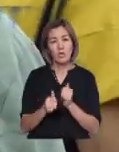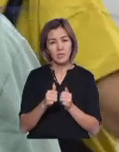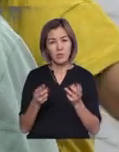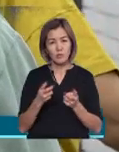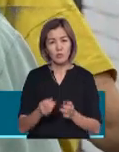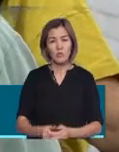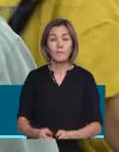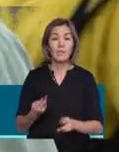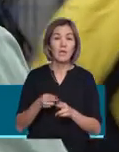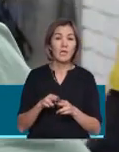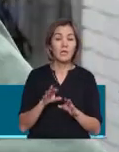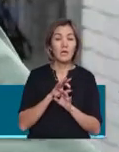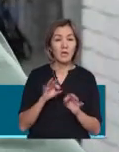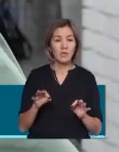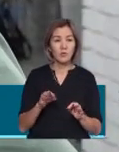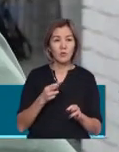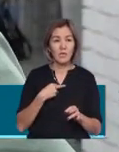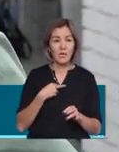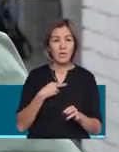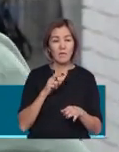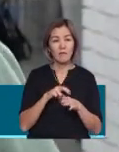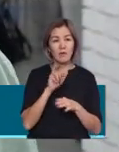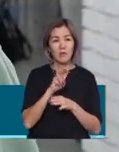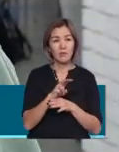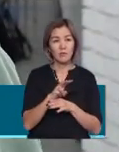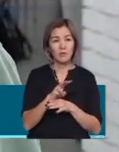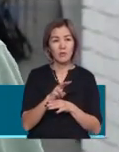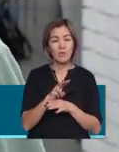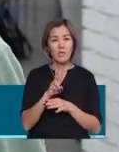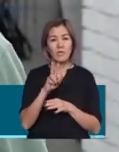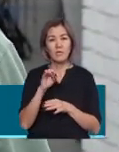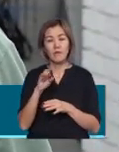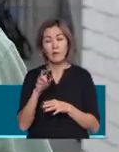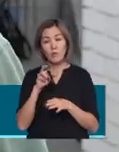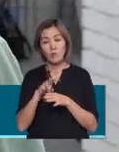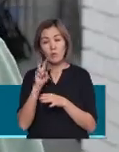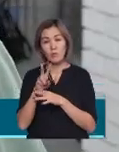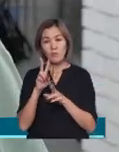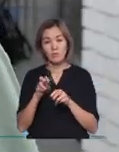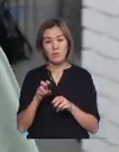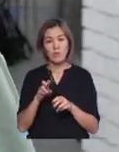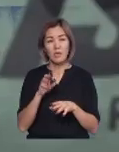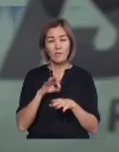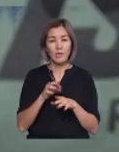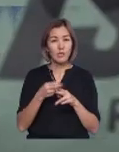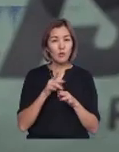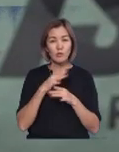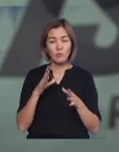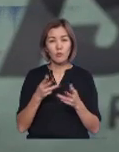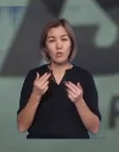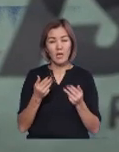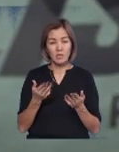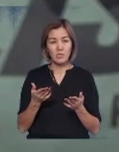очень хорошо. Я прошла терапевта, сейчас хожу к нервопатологу провериться. Вообще болячек очень много.